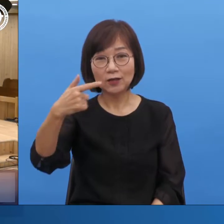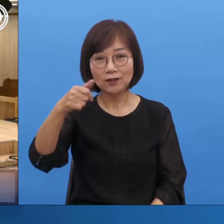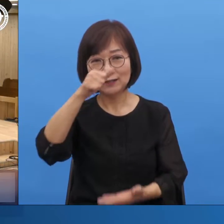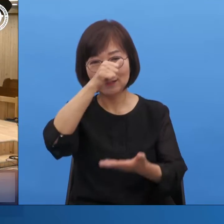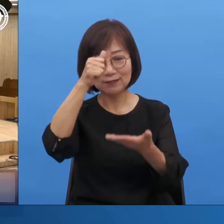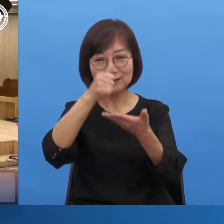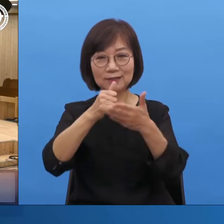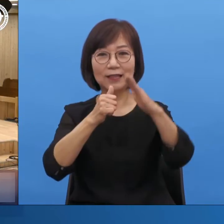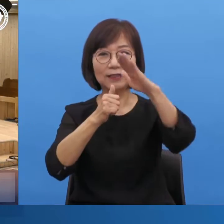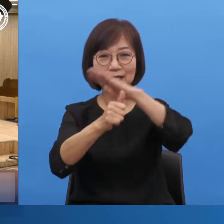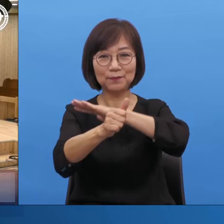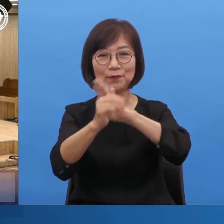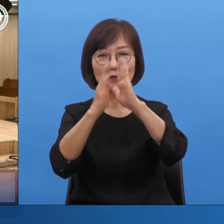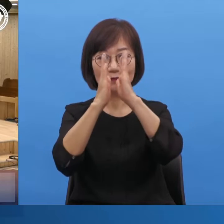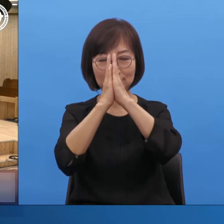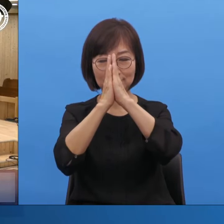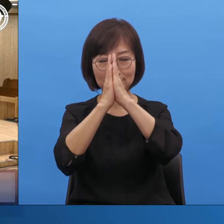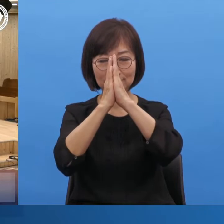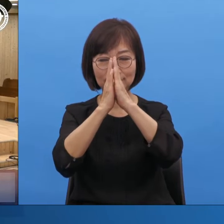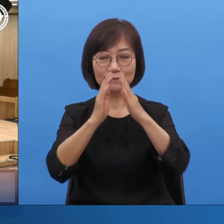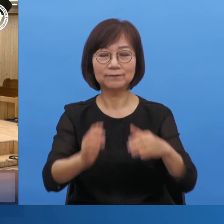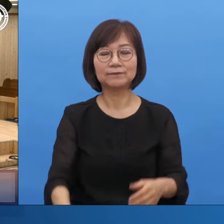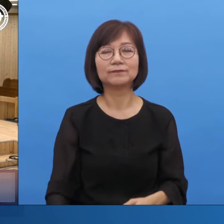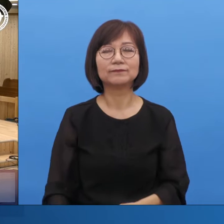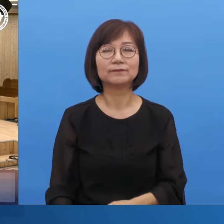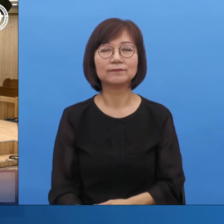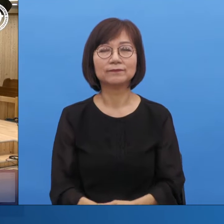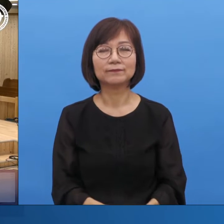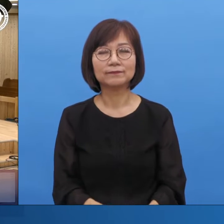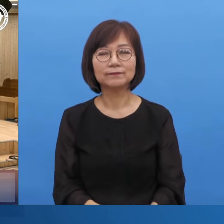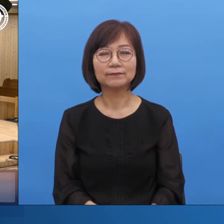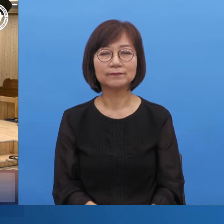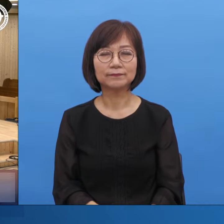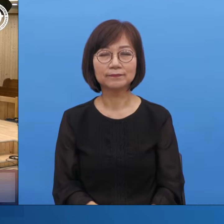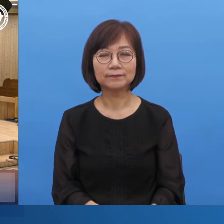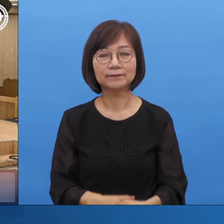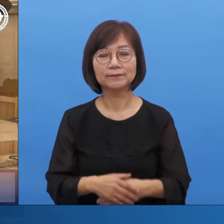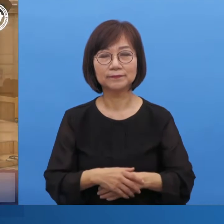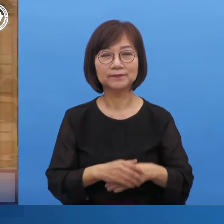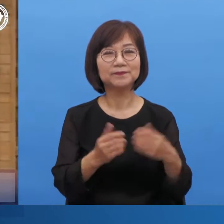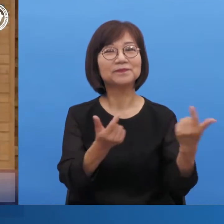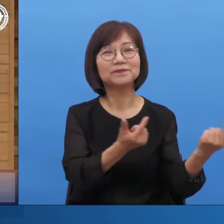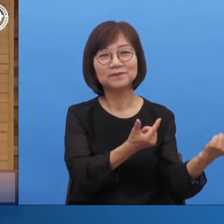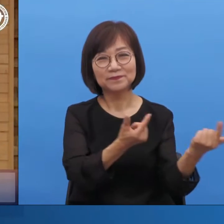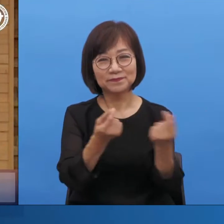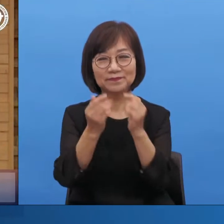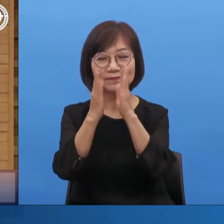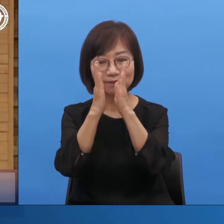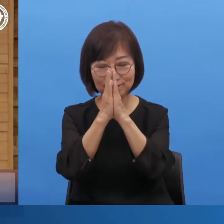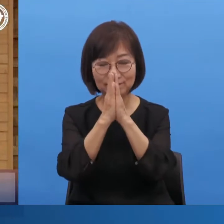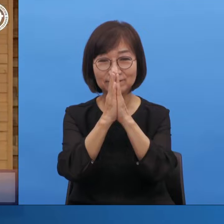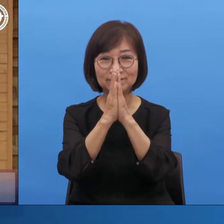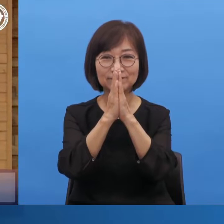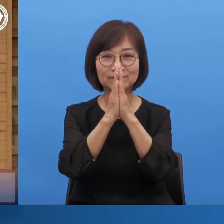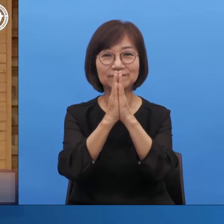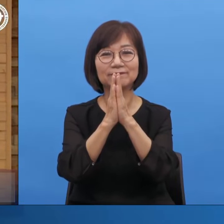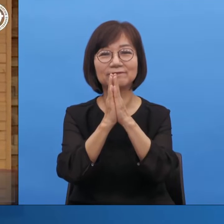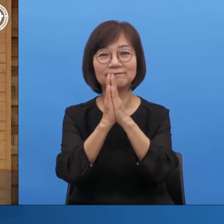who is representative of the regional church in Philadelphia, will come and pray for us. 다 함께 기도하시겠습니다. Let us all